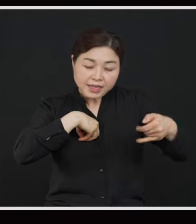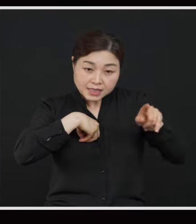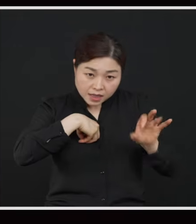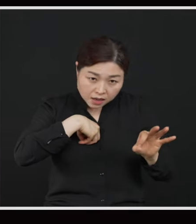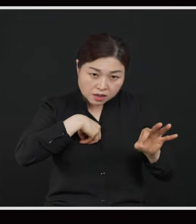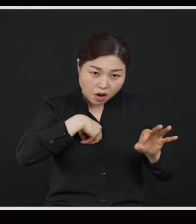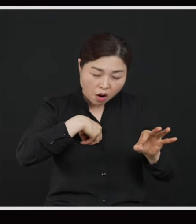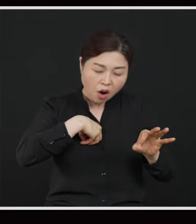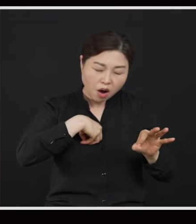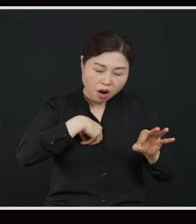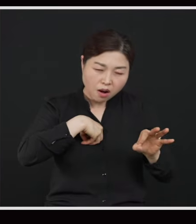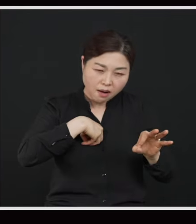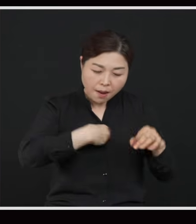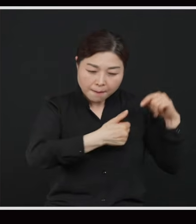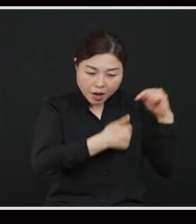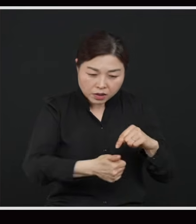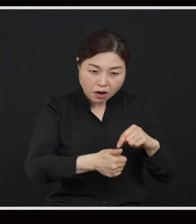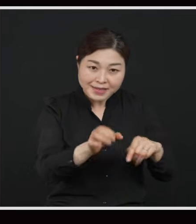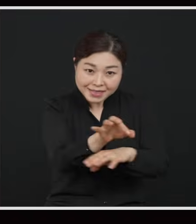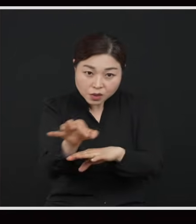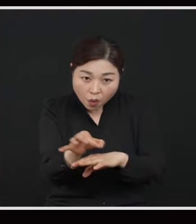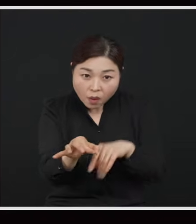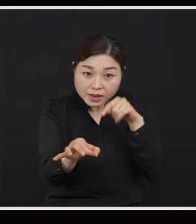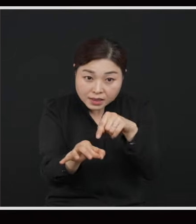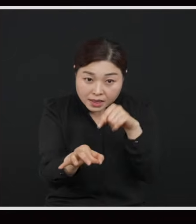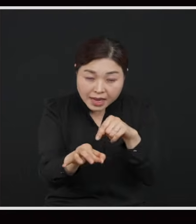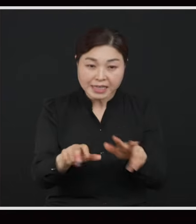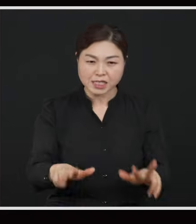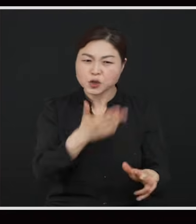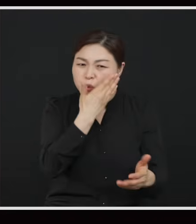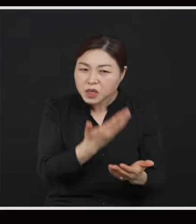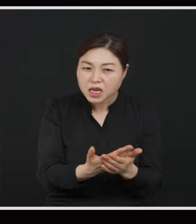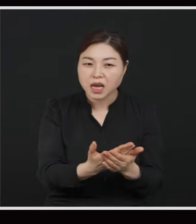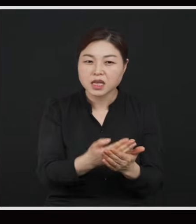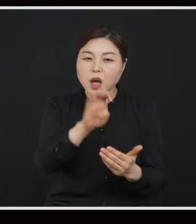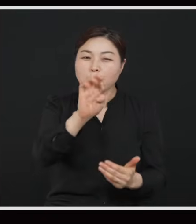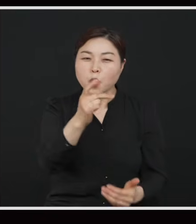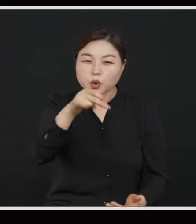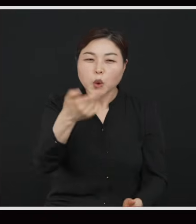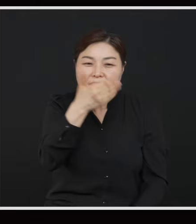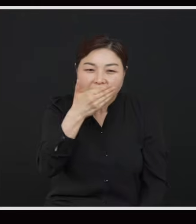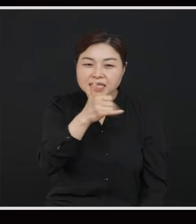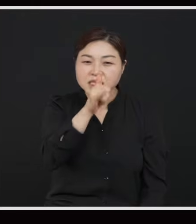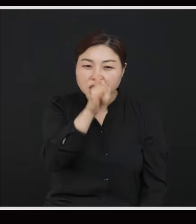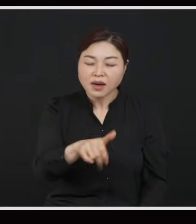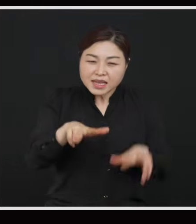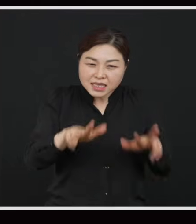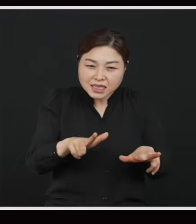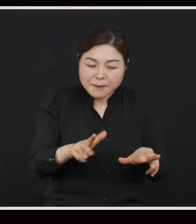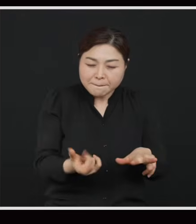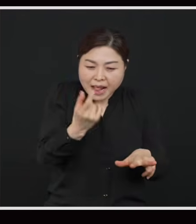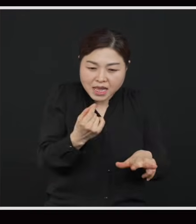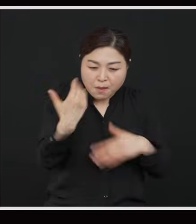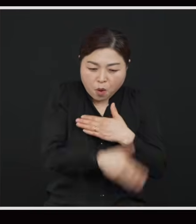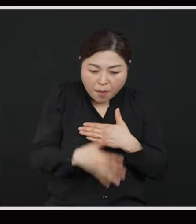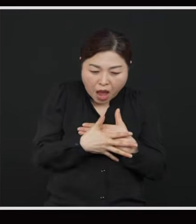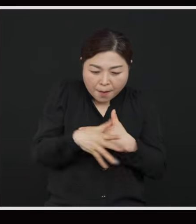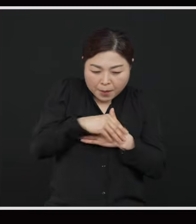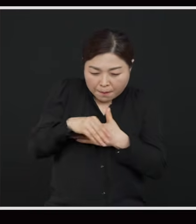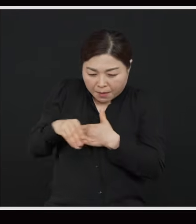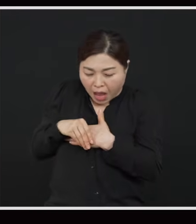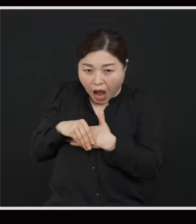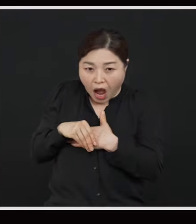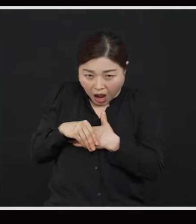얘기가, 지시를 하는 그 신호가 뭐인 거 아니? 야, 지금 그 귀한 포도당이 있으니 지금 당장 흡수해서